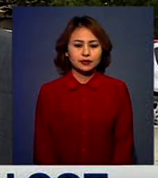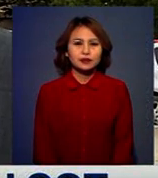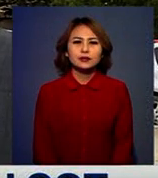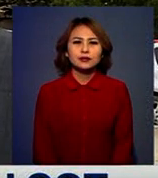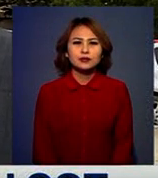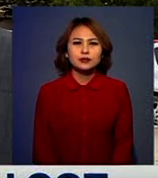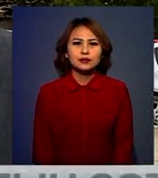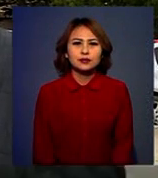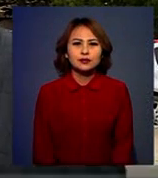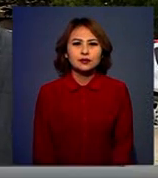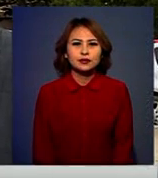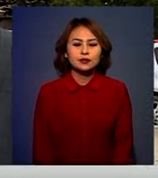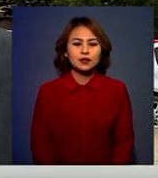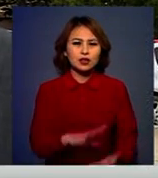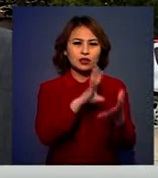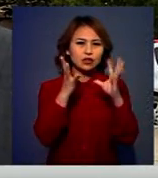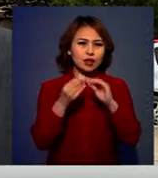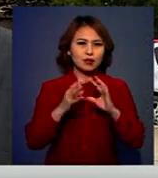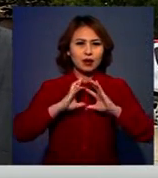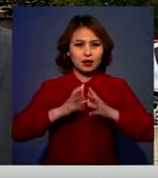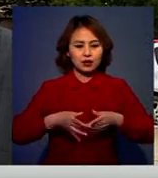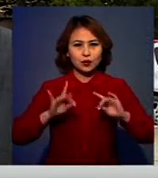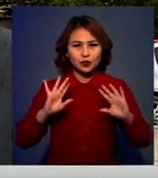Жалпы халықаралық жағдайда қазір